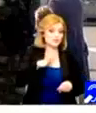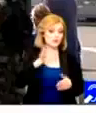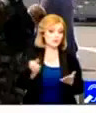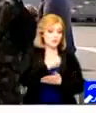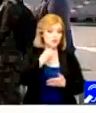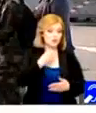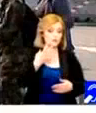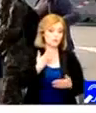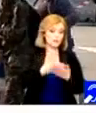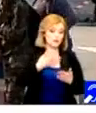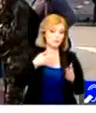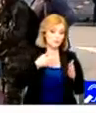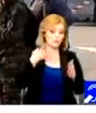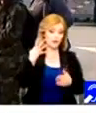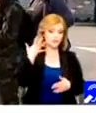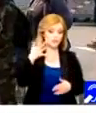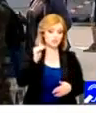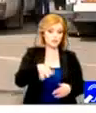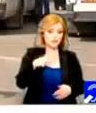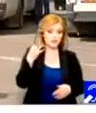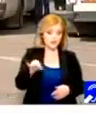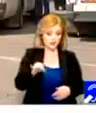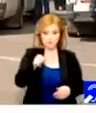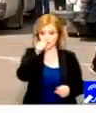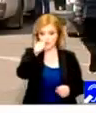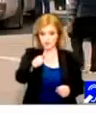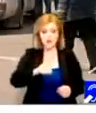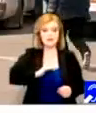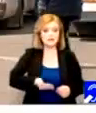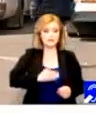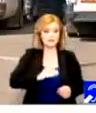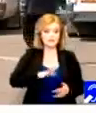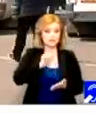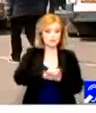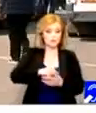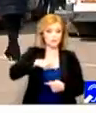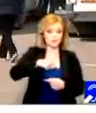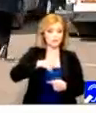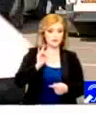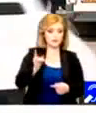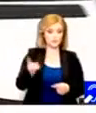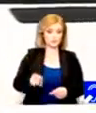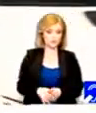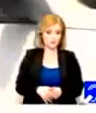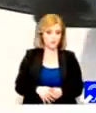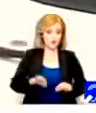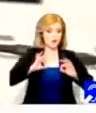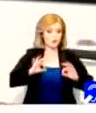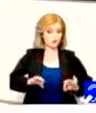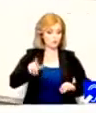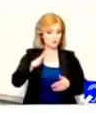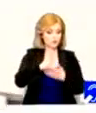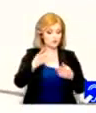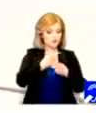până la 45.000 de lei lunar de la firmele care fac transport de pasageri pentru a nu le crea probleme. Procurorii au informații